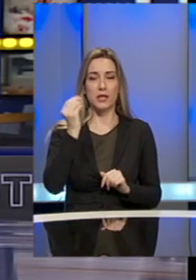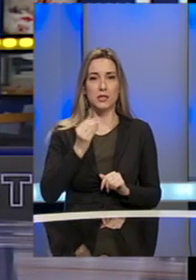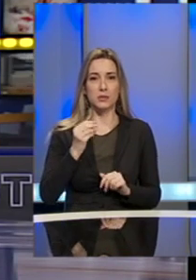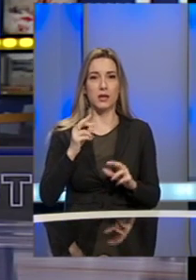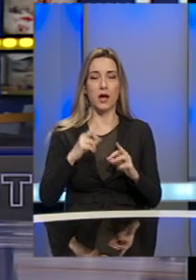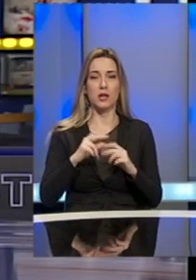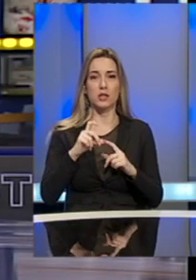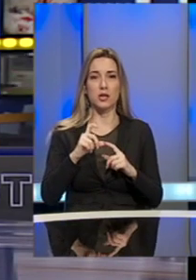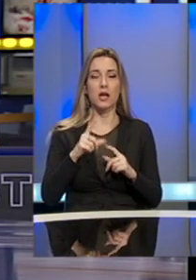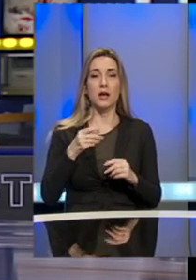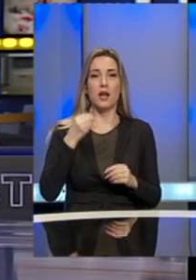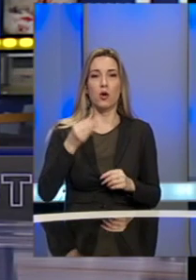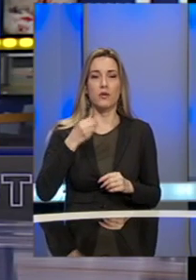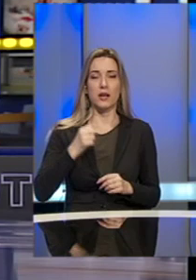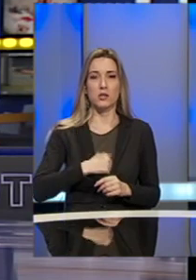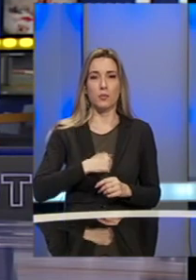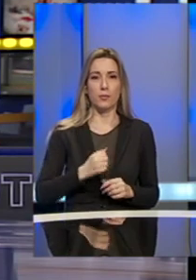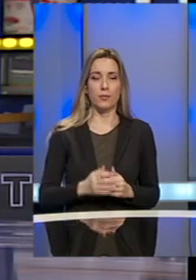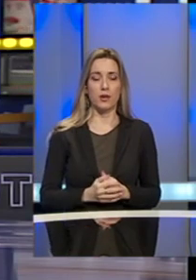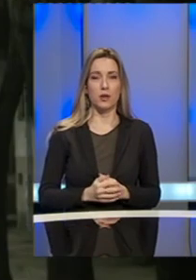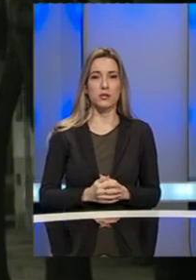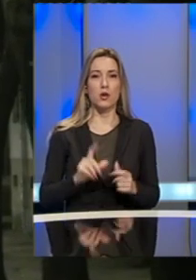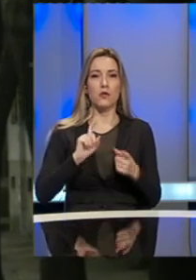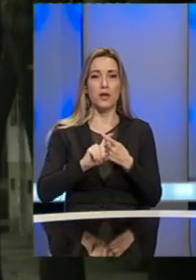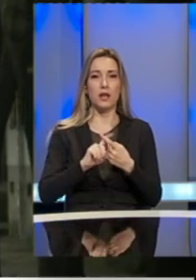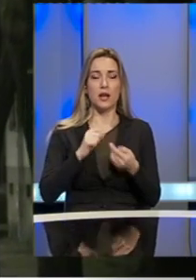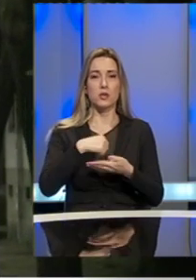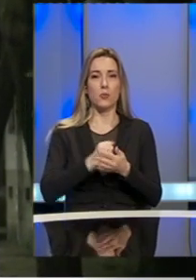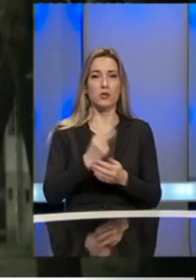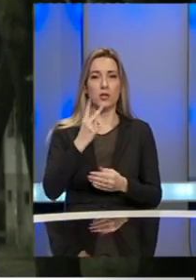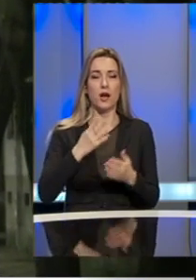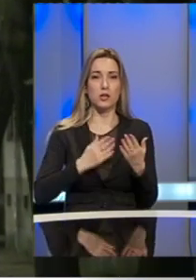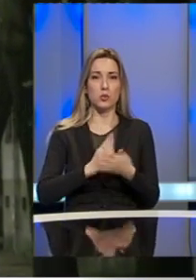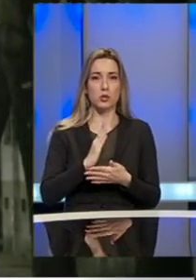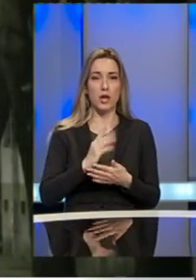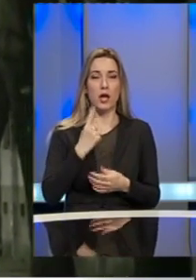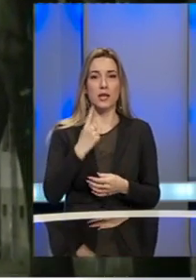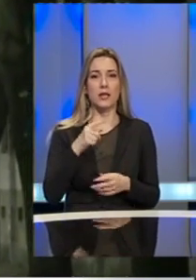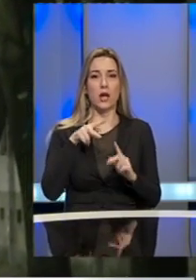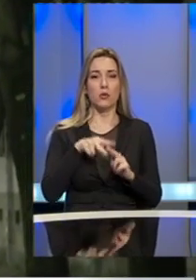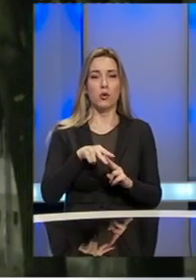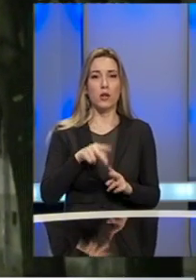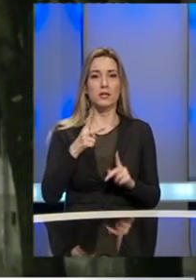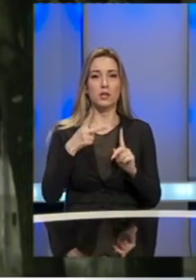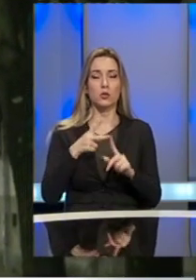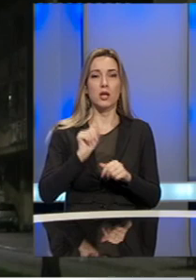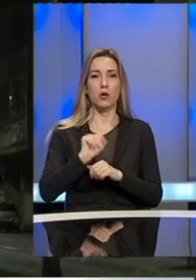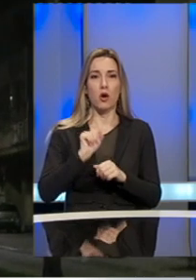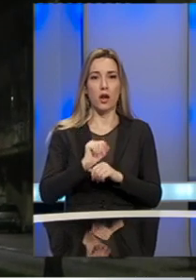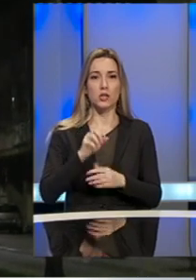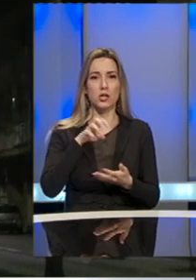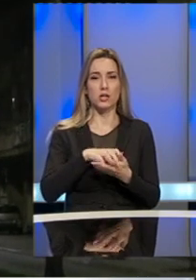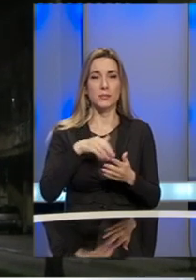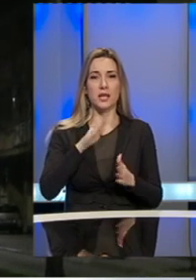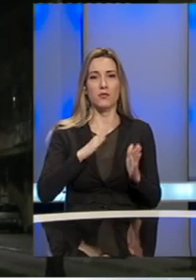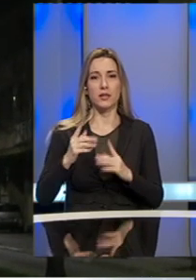Alen Šaranić na preskonferenciji u Banja Luci. U federaciji su potvrđena dva slučaja, jedan u Konjicu i drugi u Goraždu. Štab za